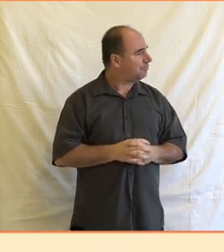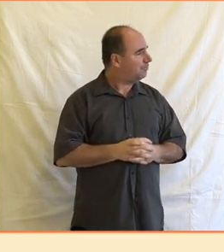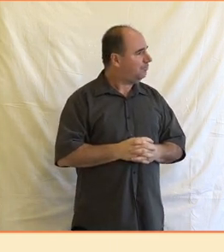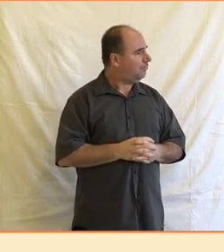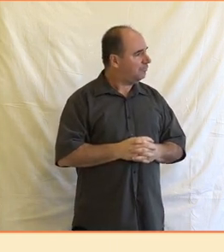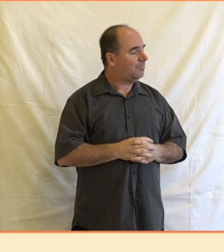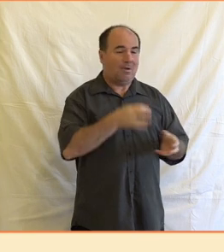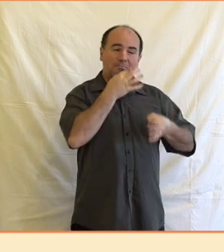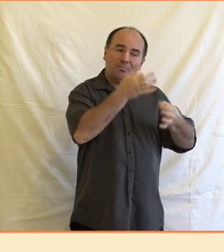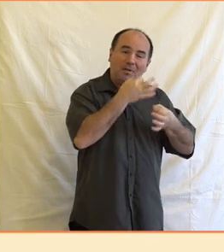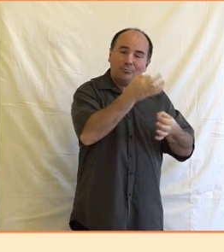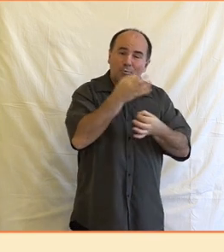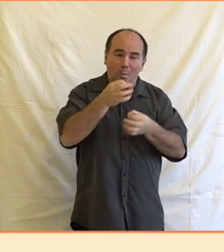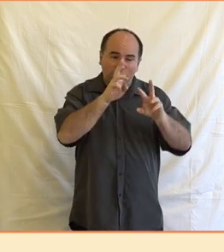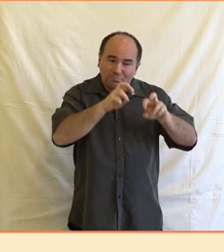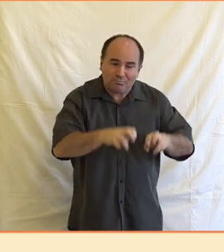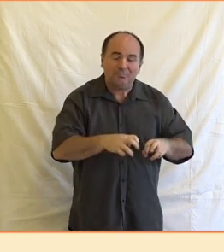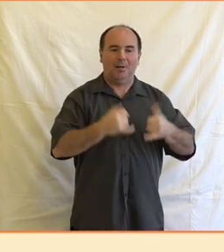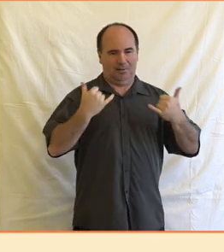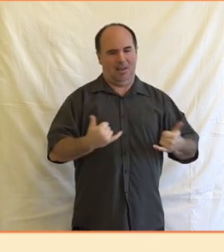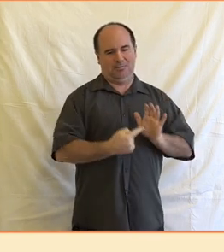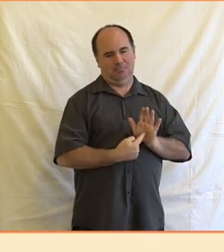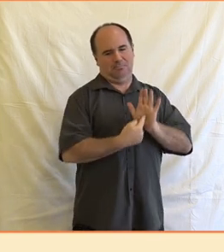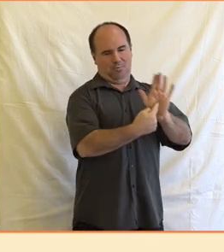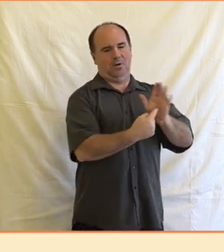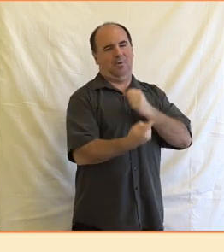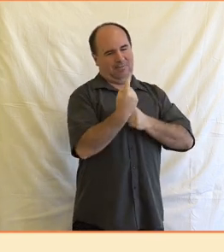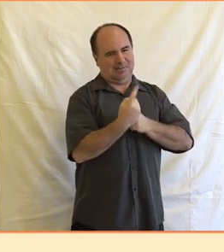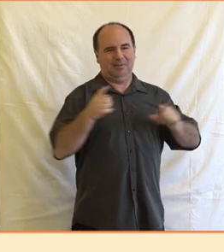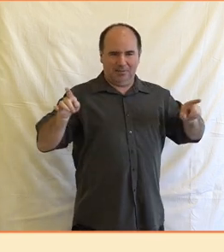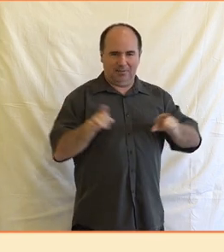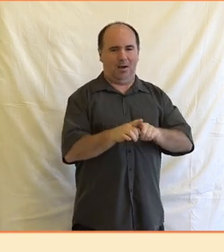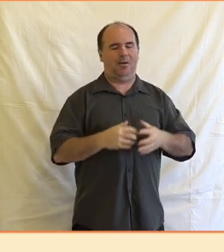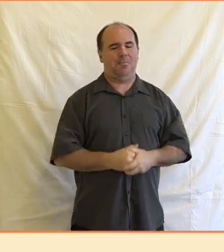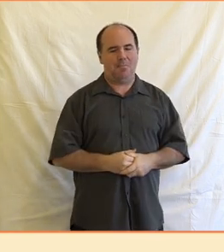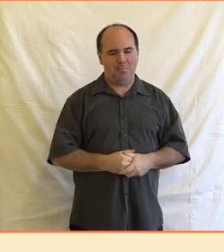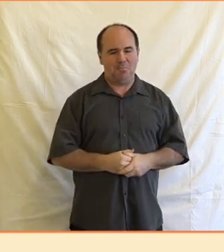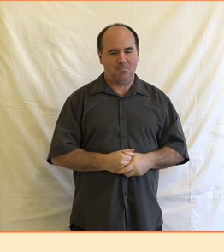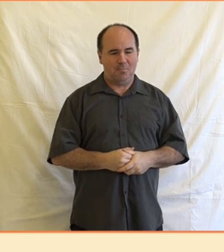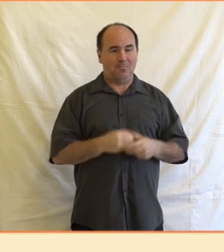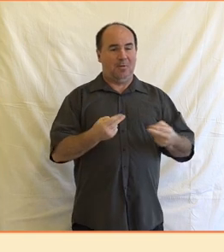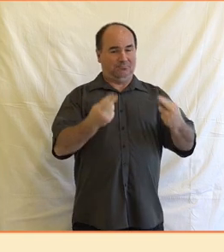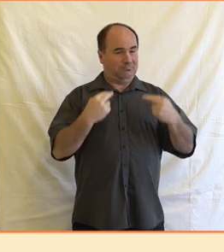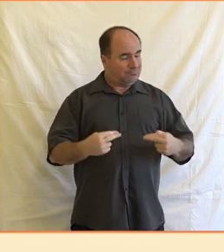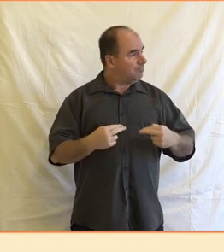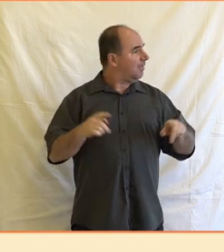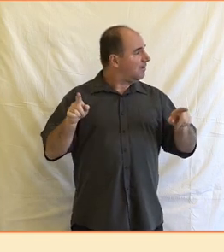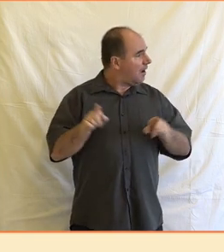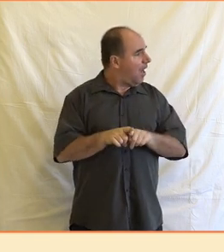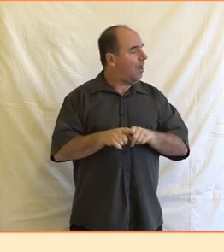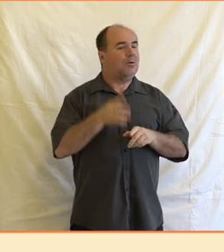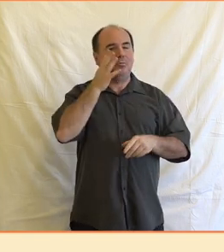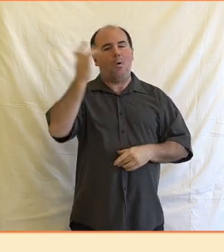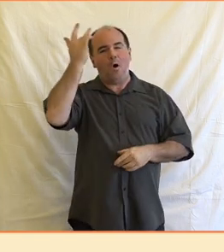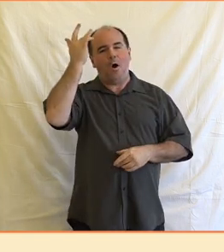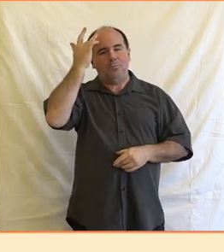Výsledky tohoto výzkumu tady dnes představíme. Dále budou následovat odborná kolokvia, jak to dnešní, tak jedno na